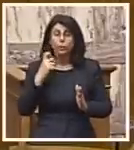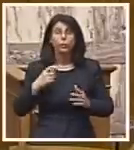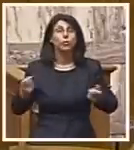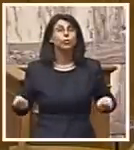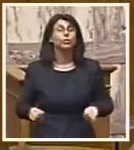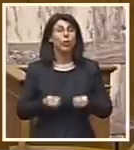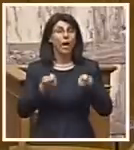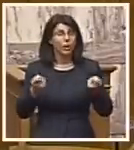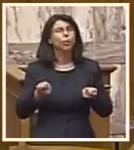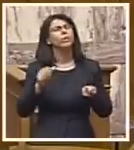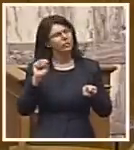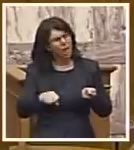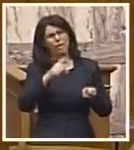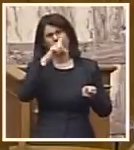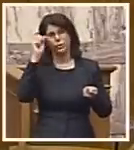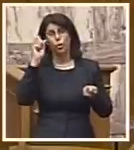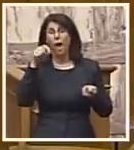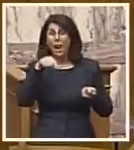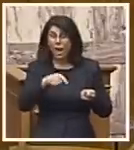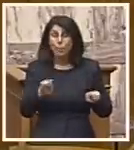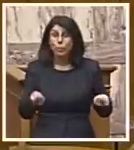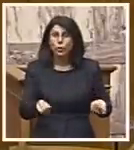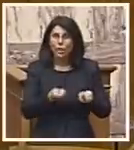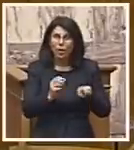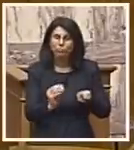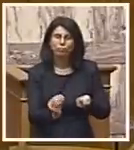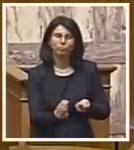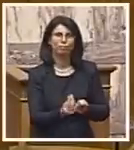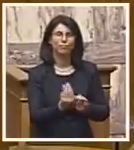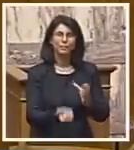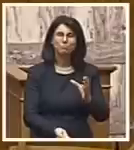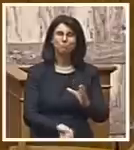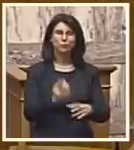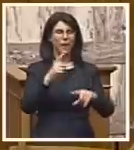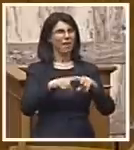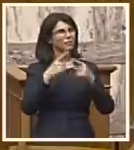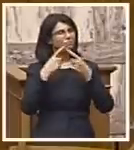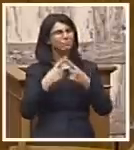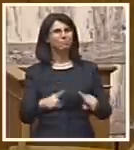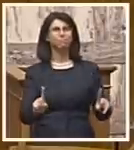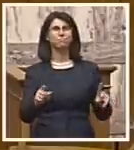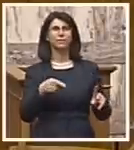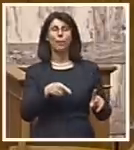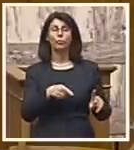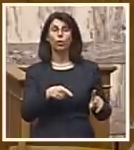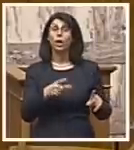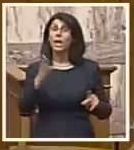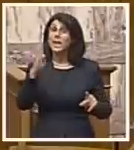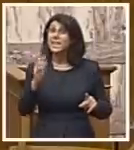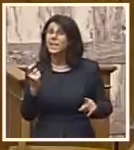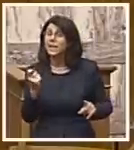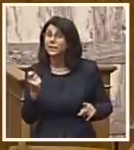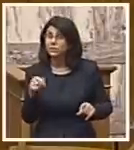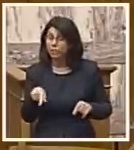ναι είναι δύσκολο, όμως γεννά μια διαφορετική Ελλάδα. Από αυτή την κρίση υπάρχει αυτή